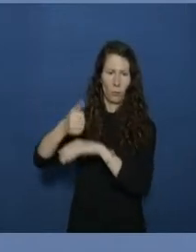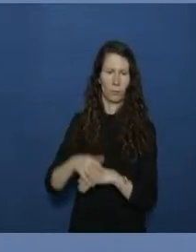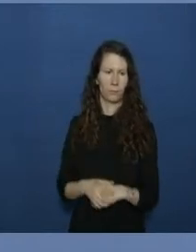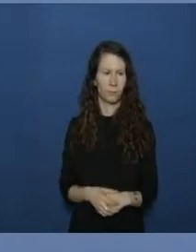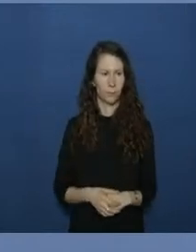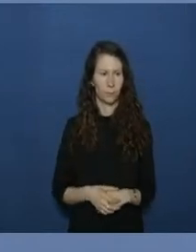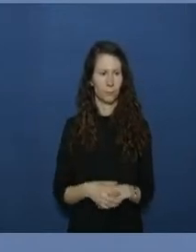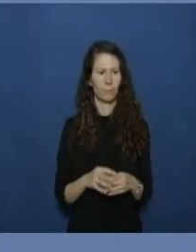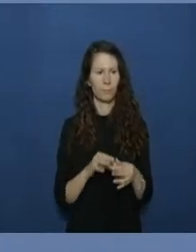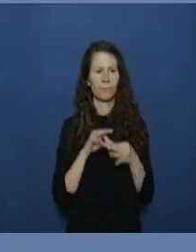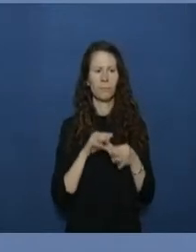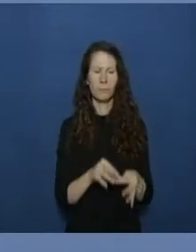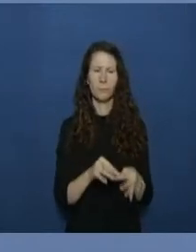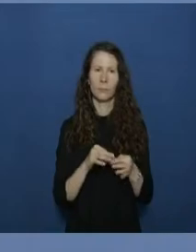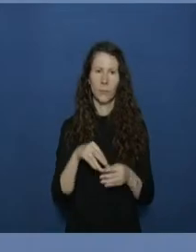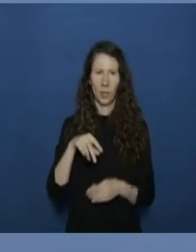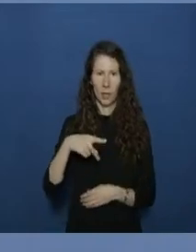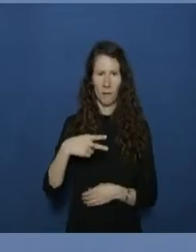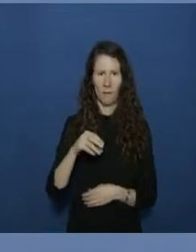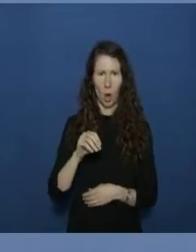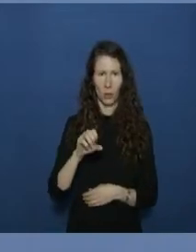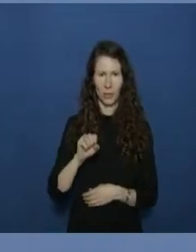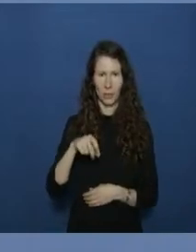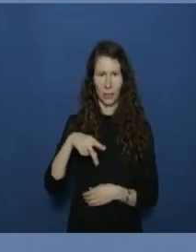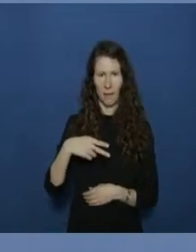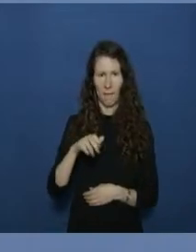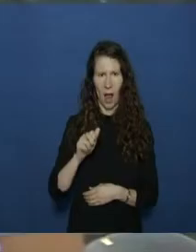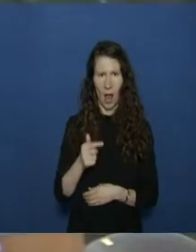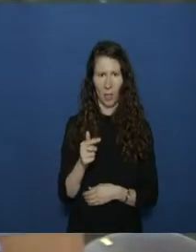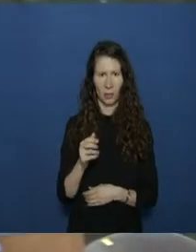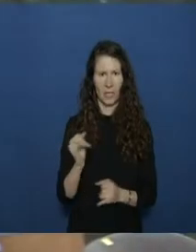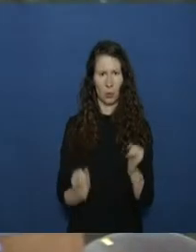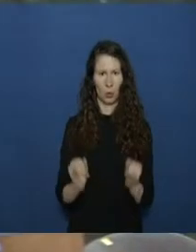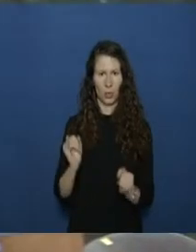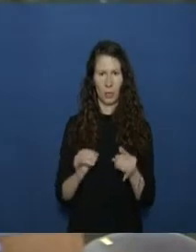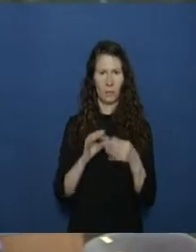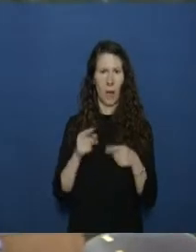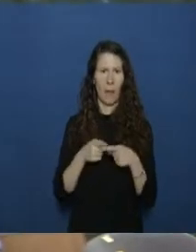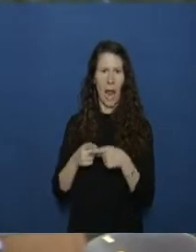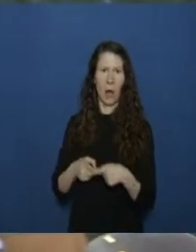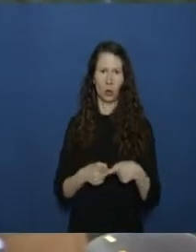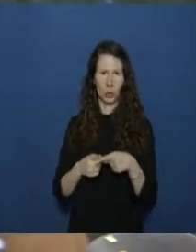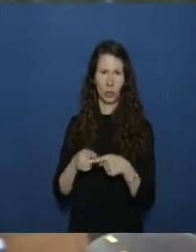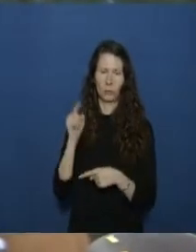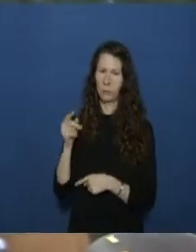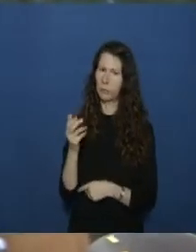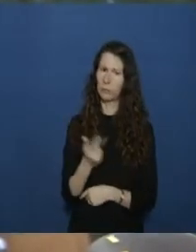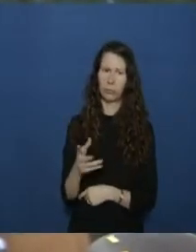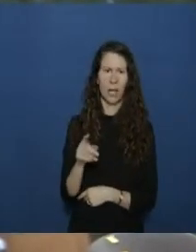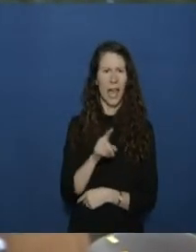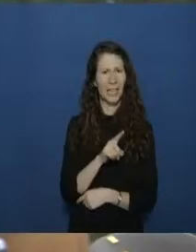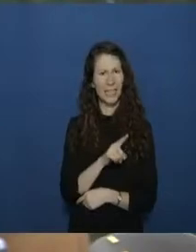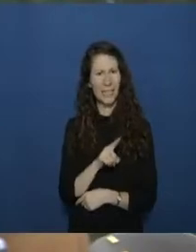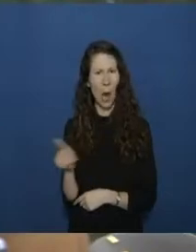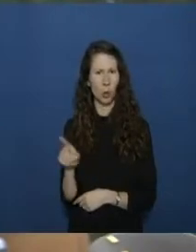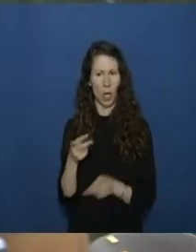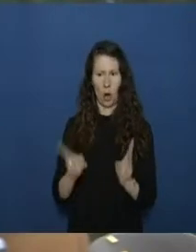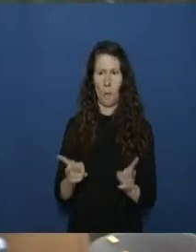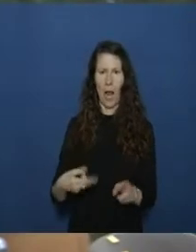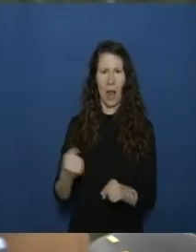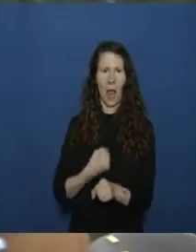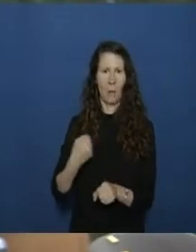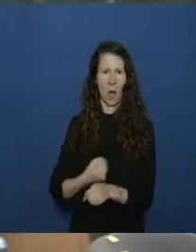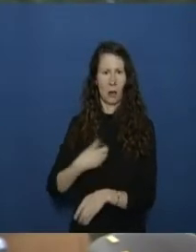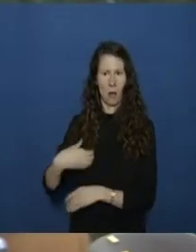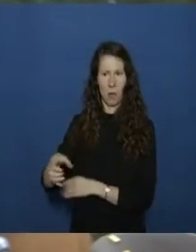diesem Zusammenhang wird ja die Phosphatindustrie von Belarus erwähnt, wo Tausende ganz normale Arbeiter arbeiten.